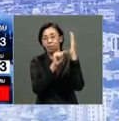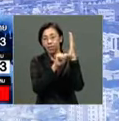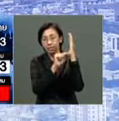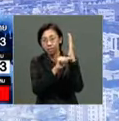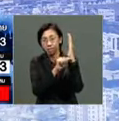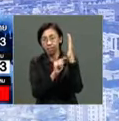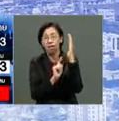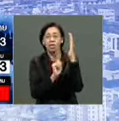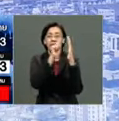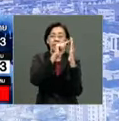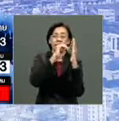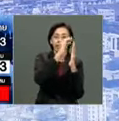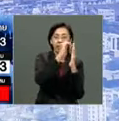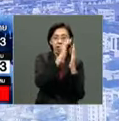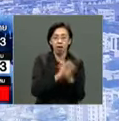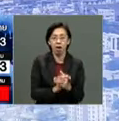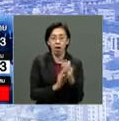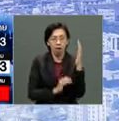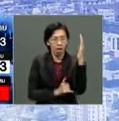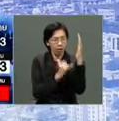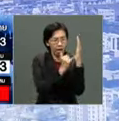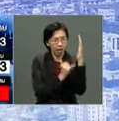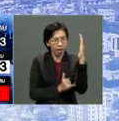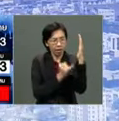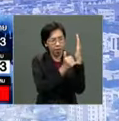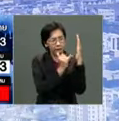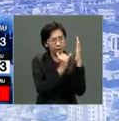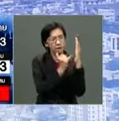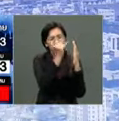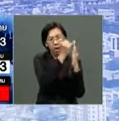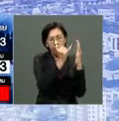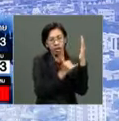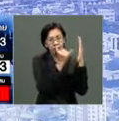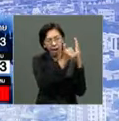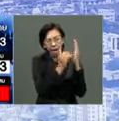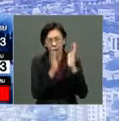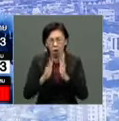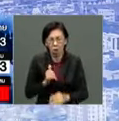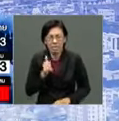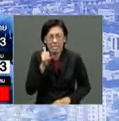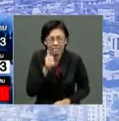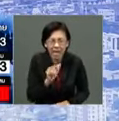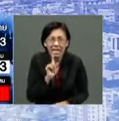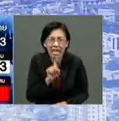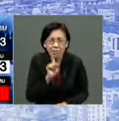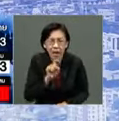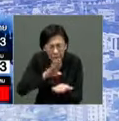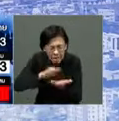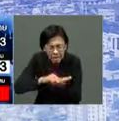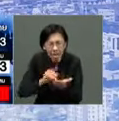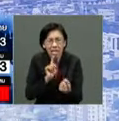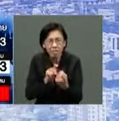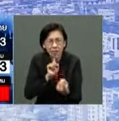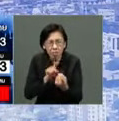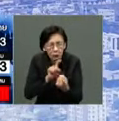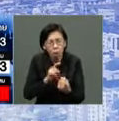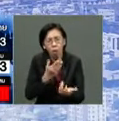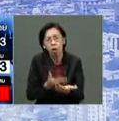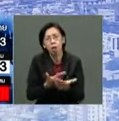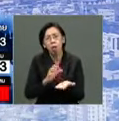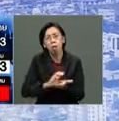คเหนือนะครับจังหวัดหนึ่งแห่งหนึ่งในภาคเหนืออันนี้เราต้องเอาคนไปนั่งซักประวัติเอาคนไปถามเอาคนไปคุยเสียงบประม